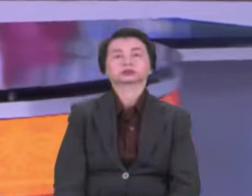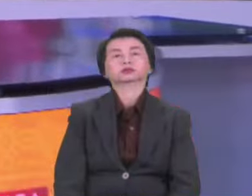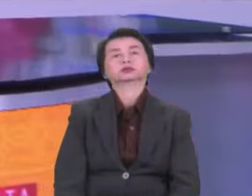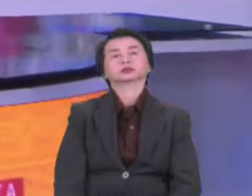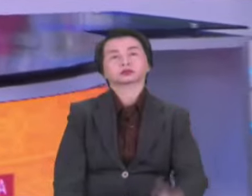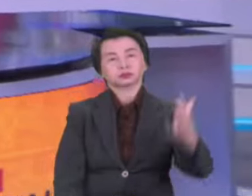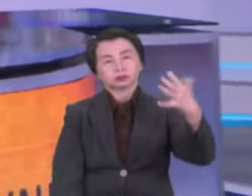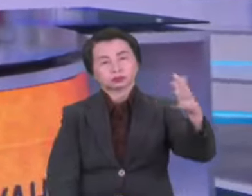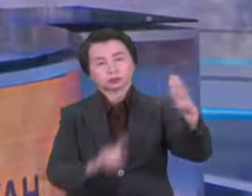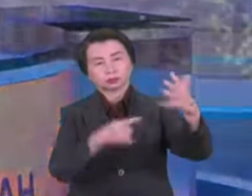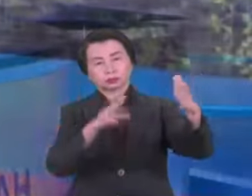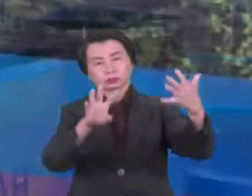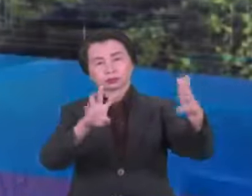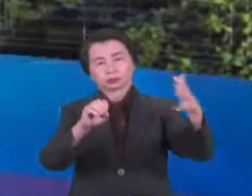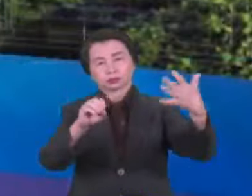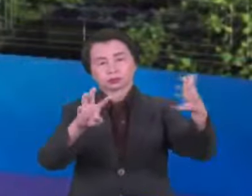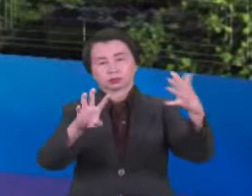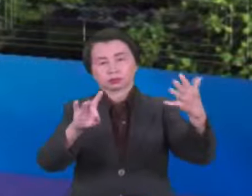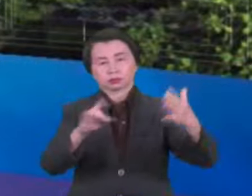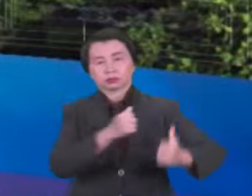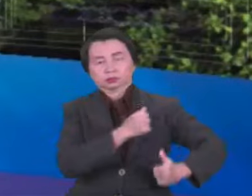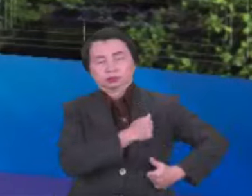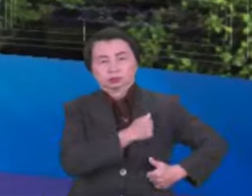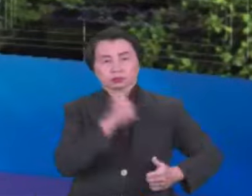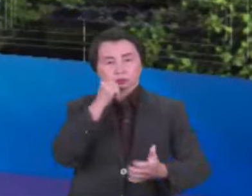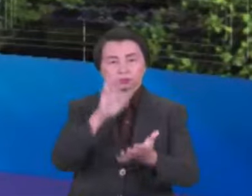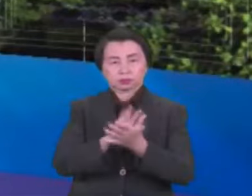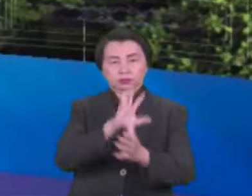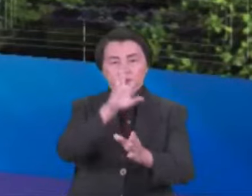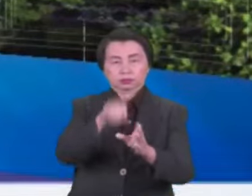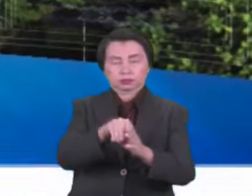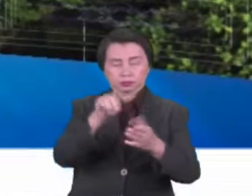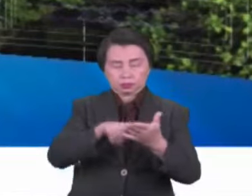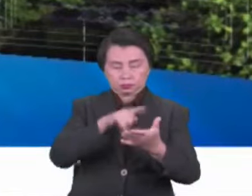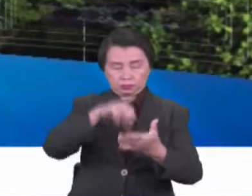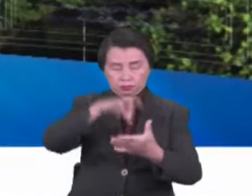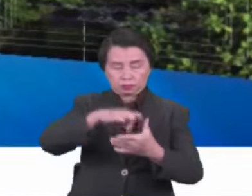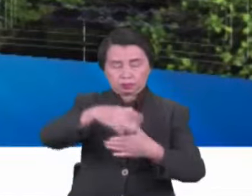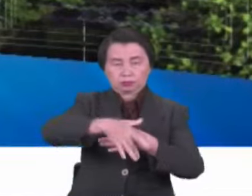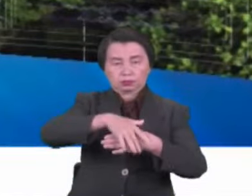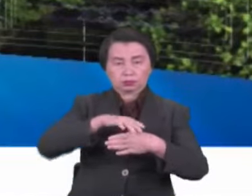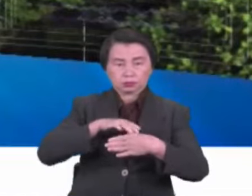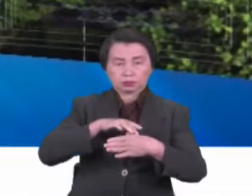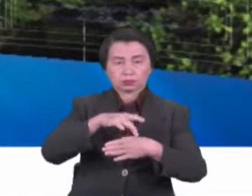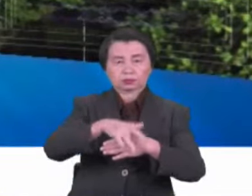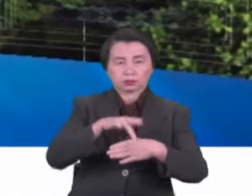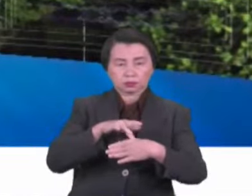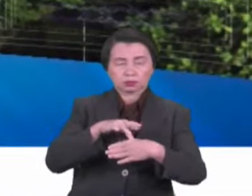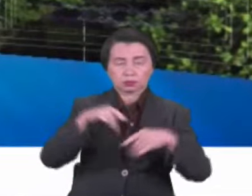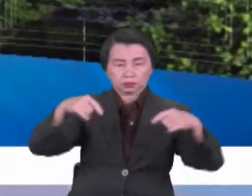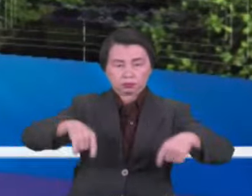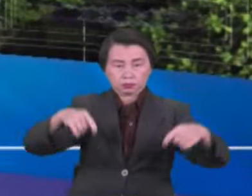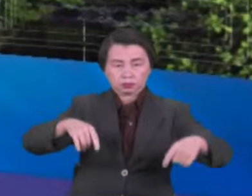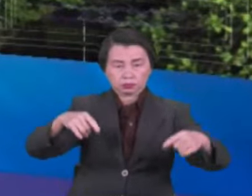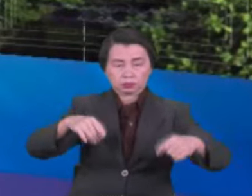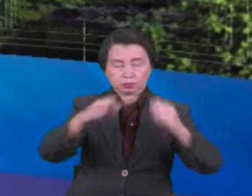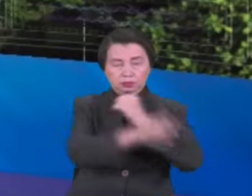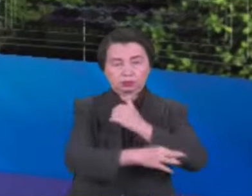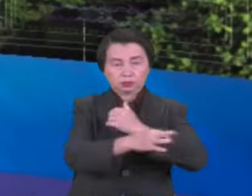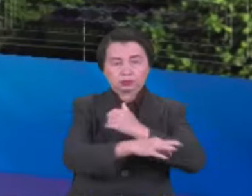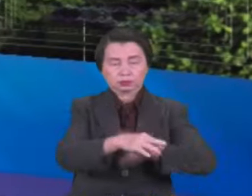Seramai 15,048 warga tentera dan pasangan terlibat dalam proses pengundian awal PRU-15 di Negeri Sembilan.